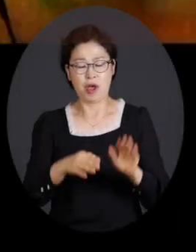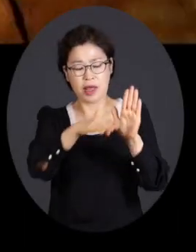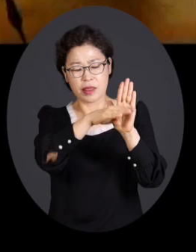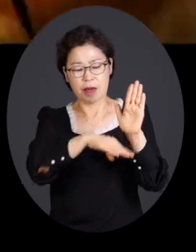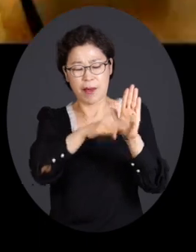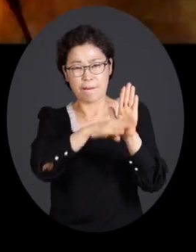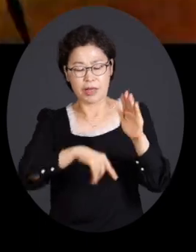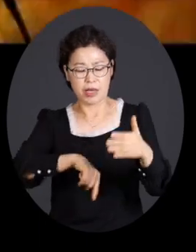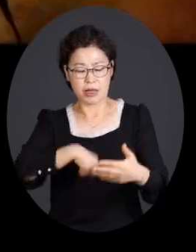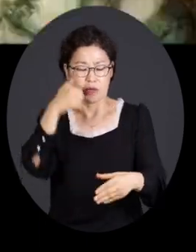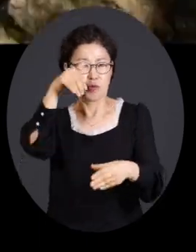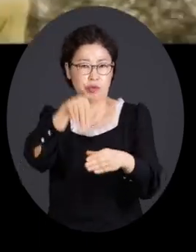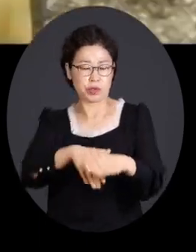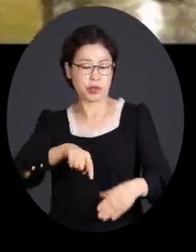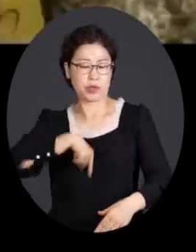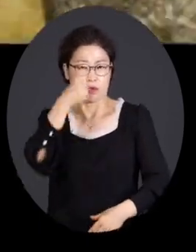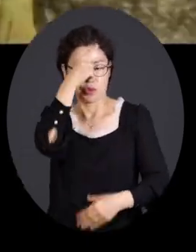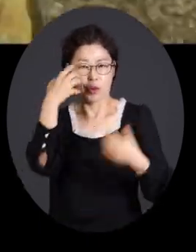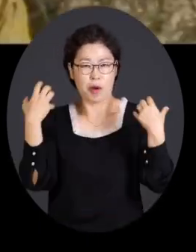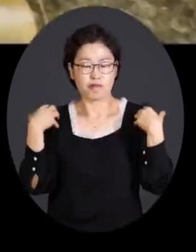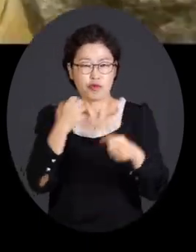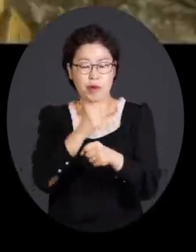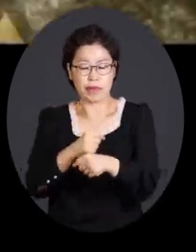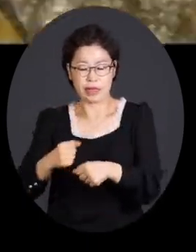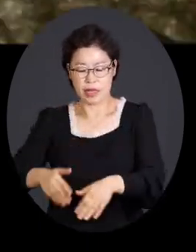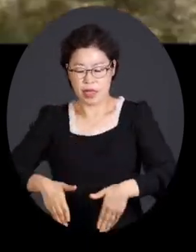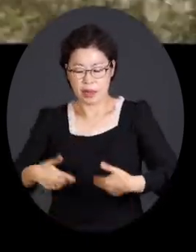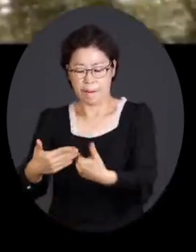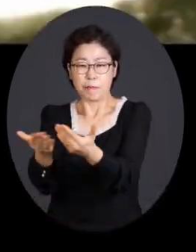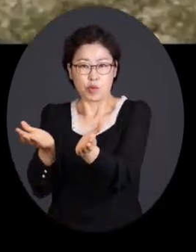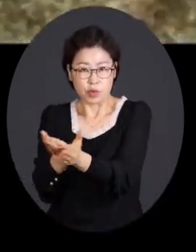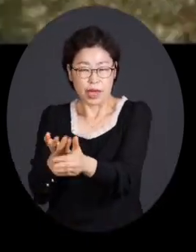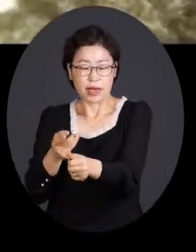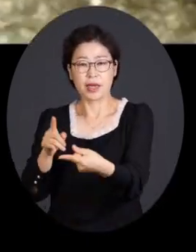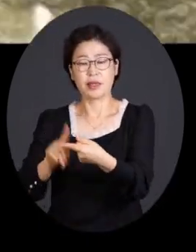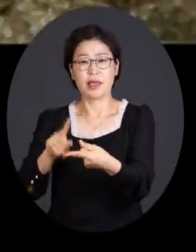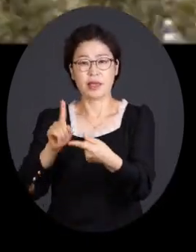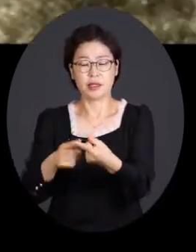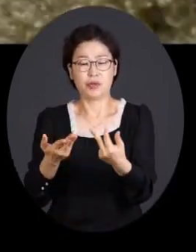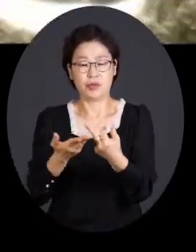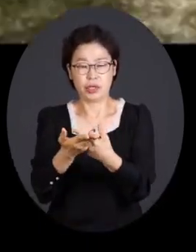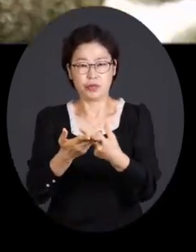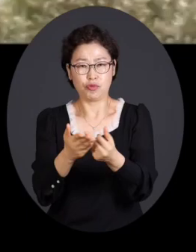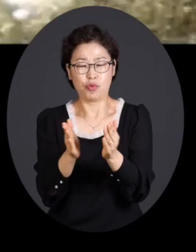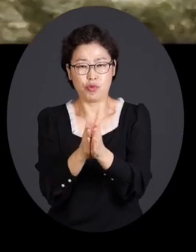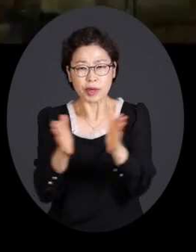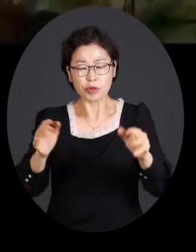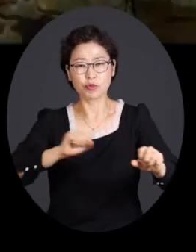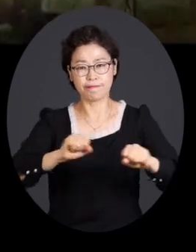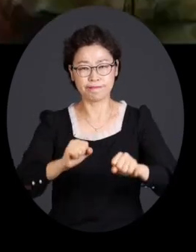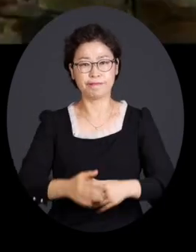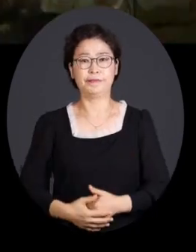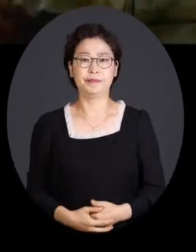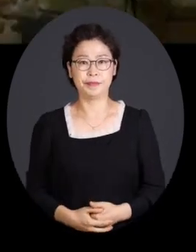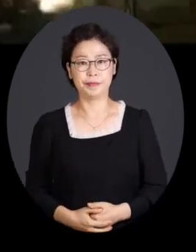남한만의 단독 선거와 단독 정부를 반대하는 남로당 제주도당의 무장봉기가